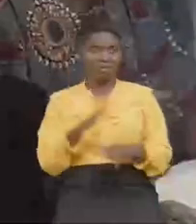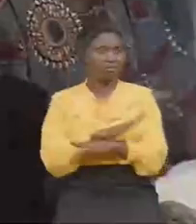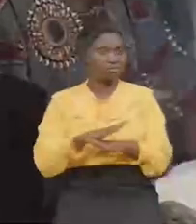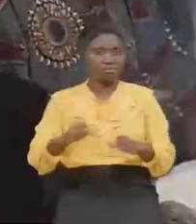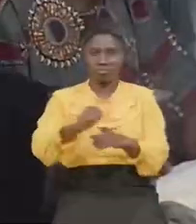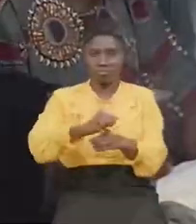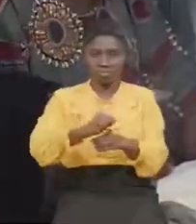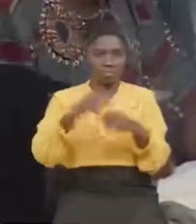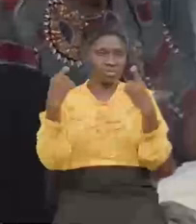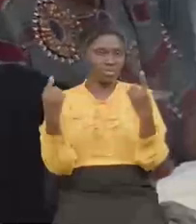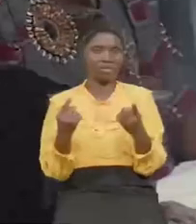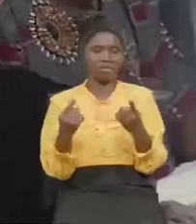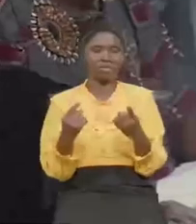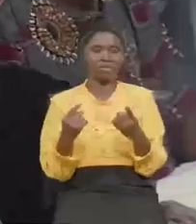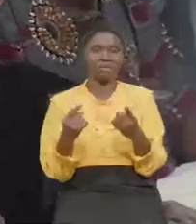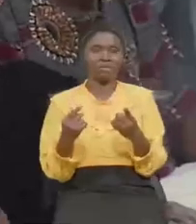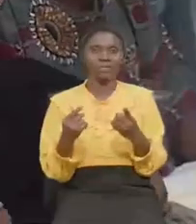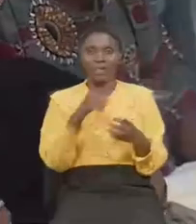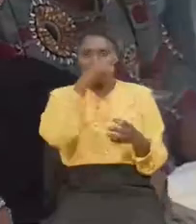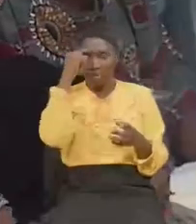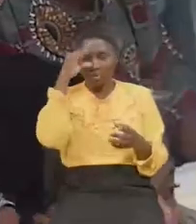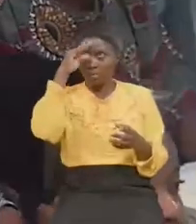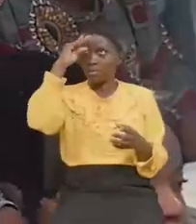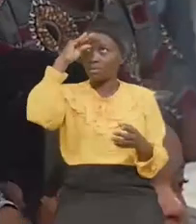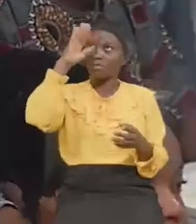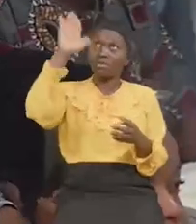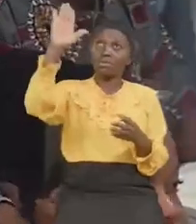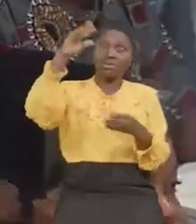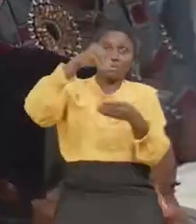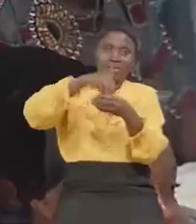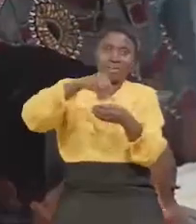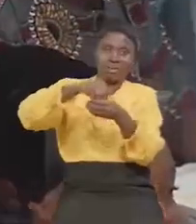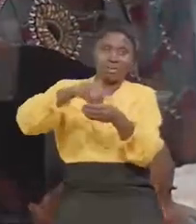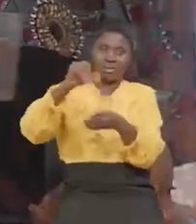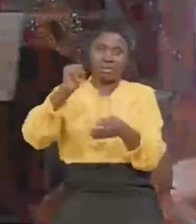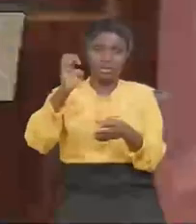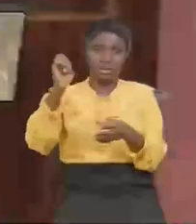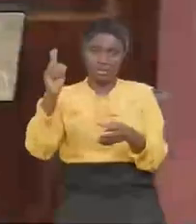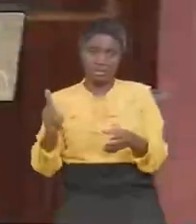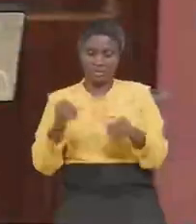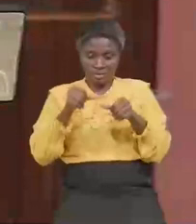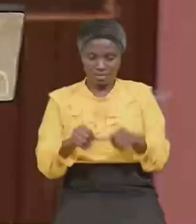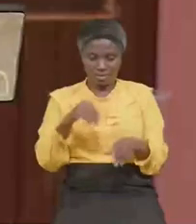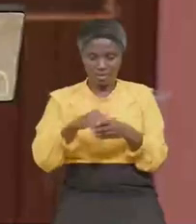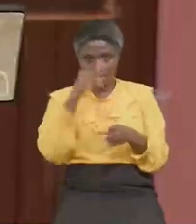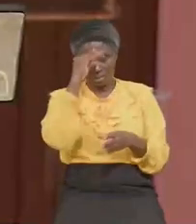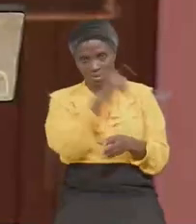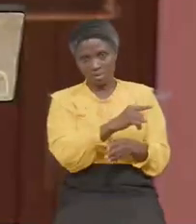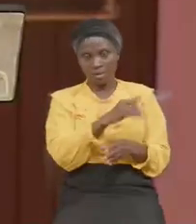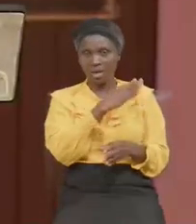Parce que la semence de Dieu demeure en lui. Et il ne peut pécher parce qu'il est né de